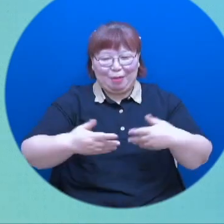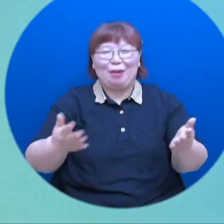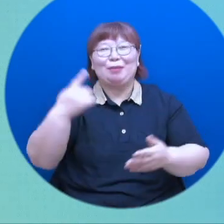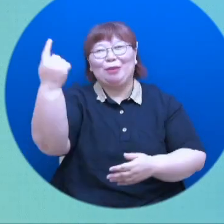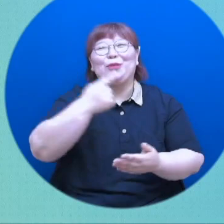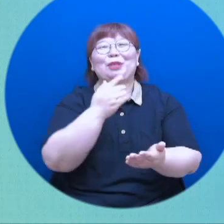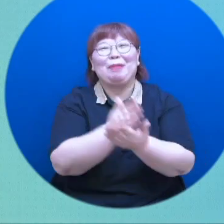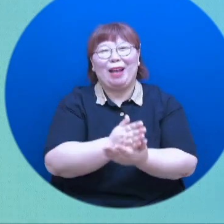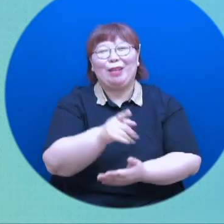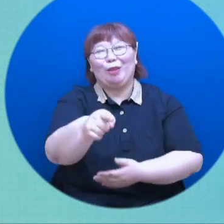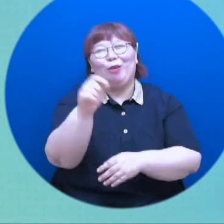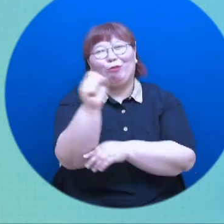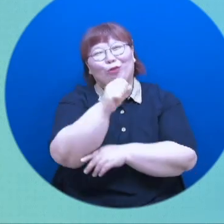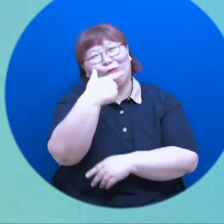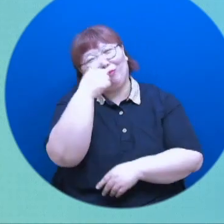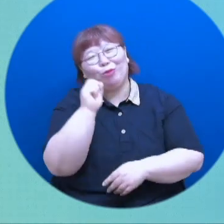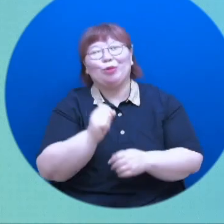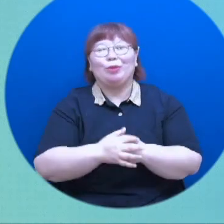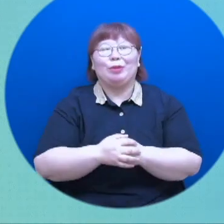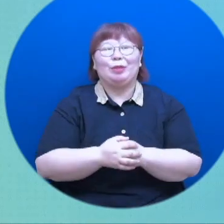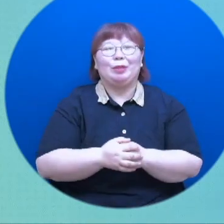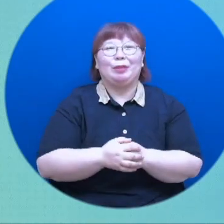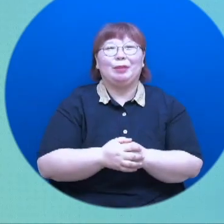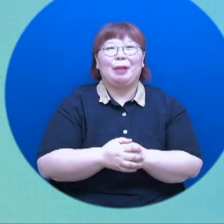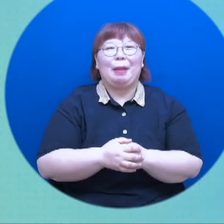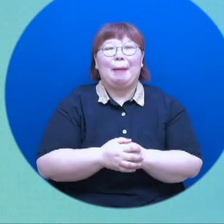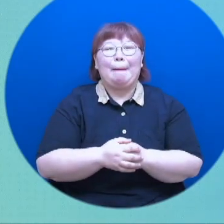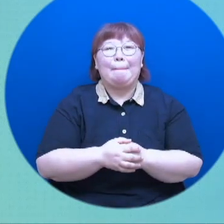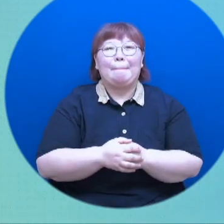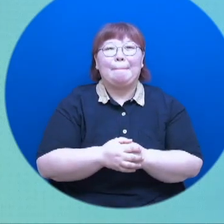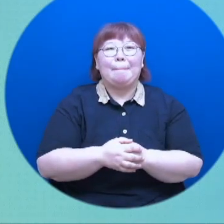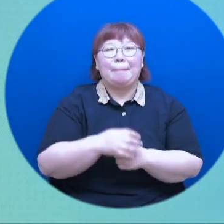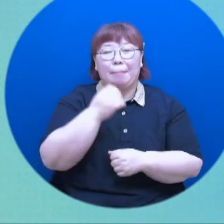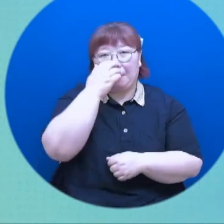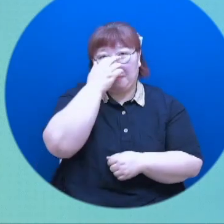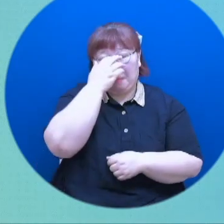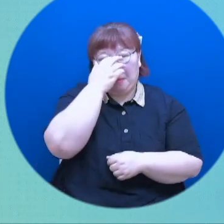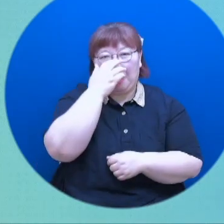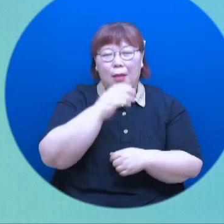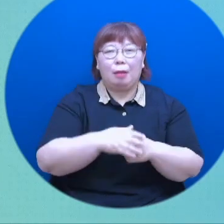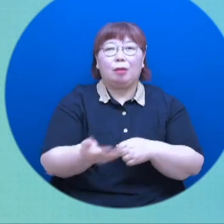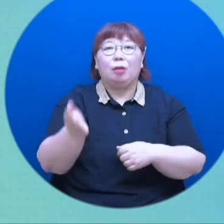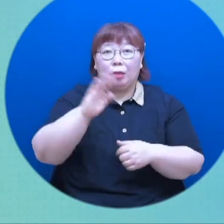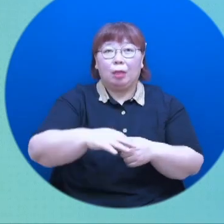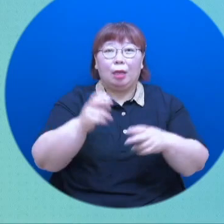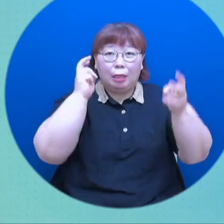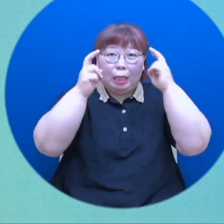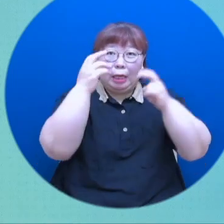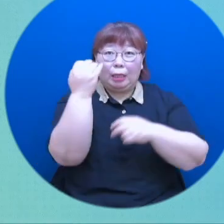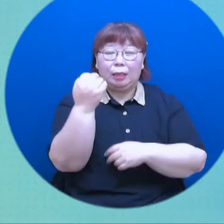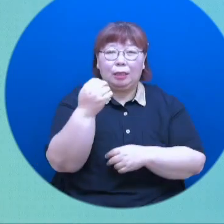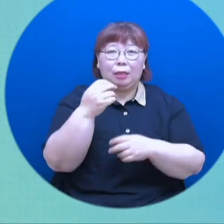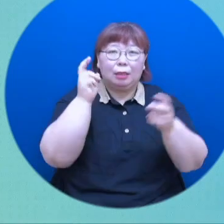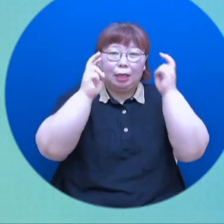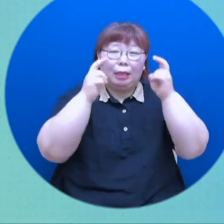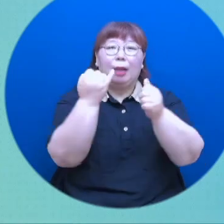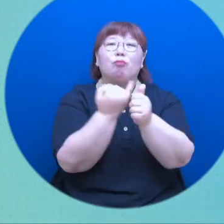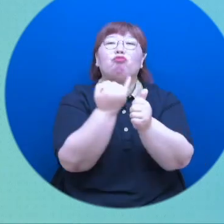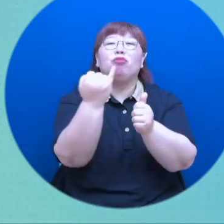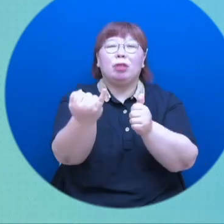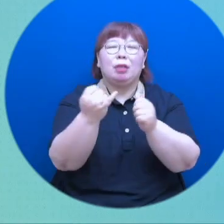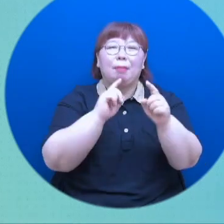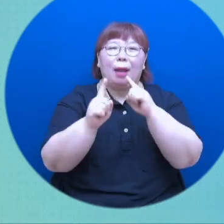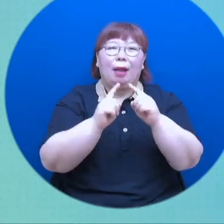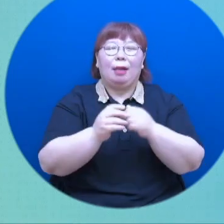말아라. 그 얘기를 하는 거예요. 그런데 옆에 있던 사모님이 여보 무슨 소리를